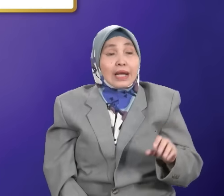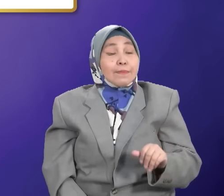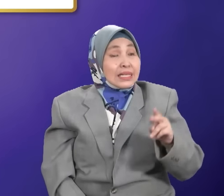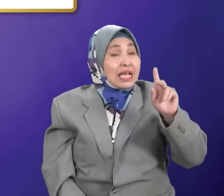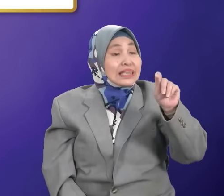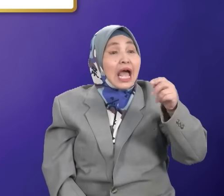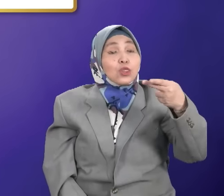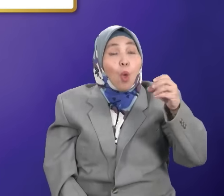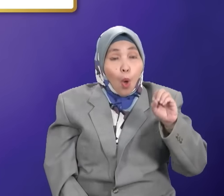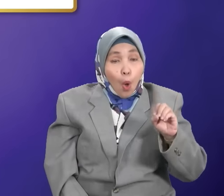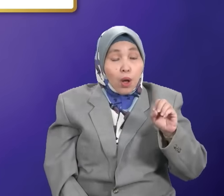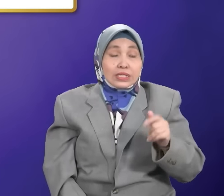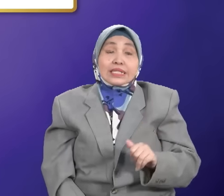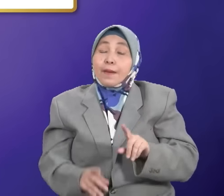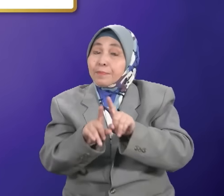telepon